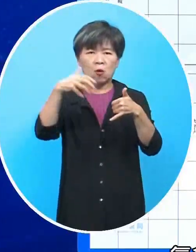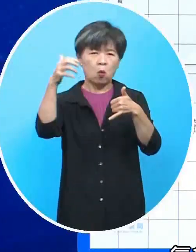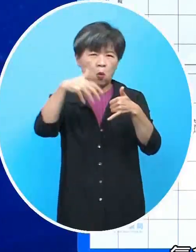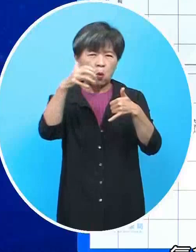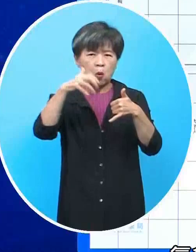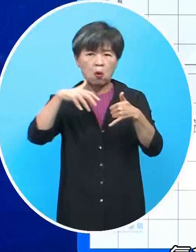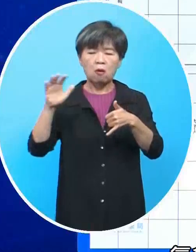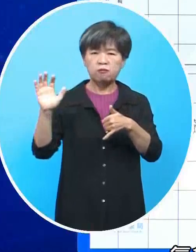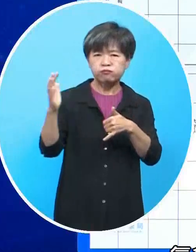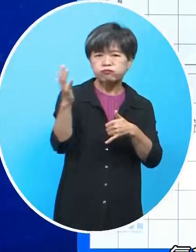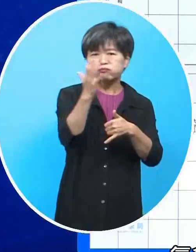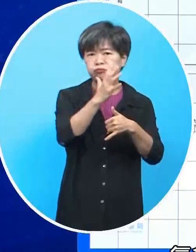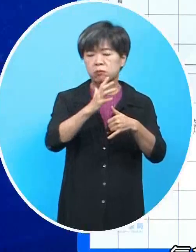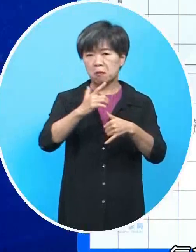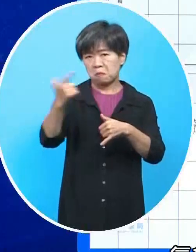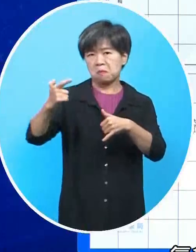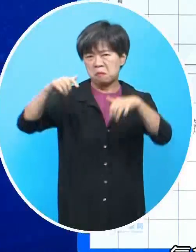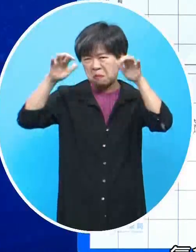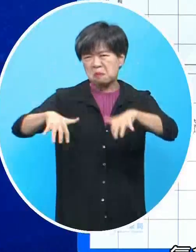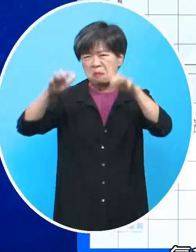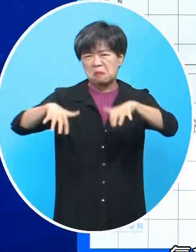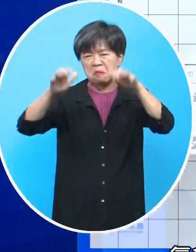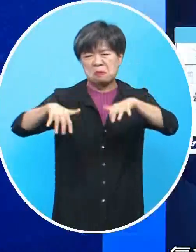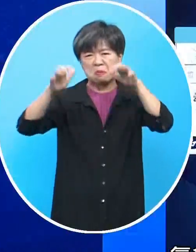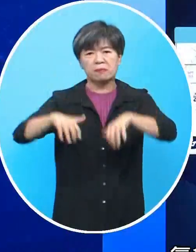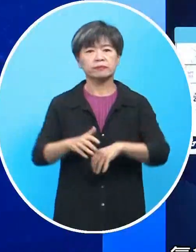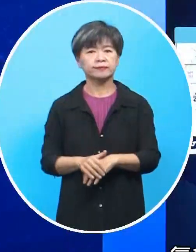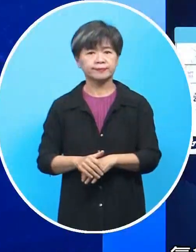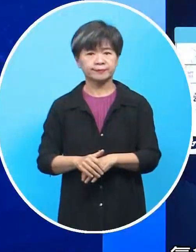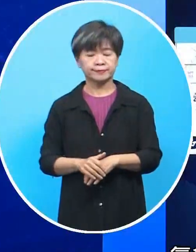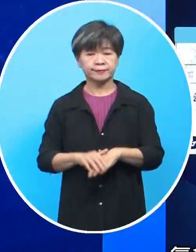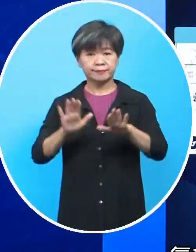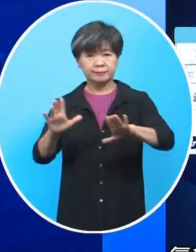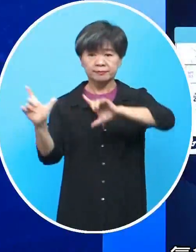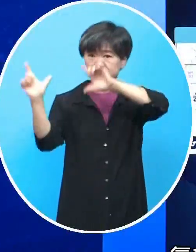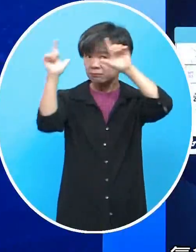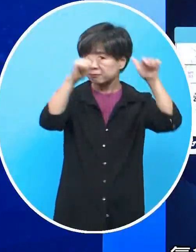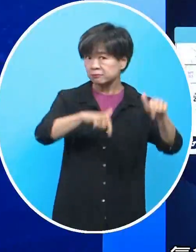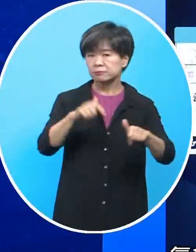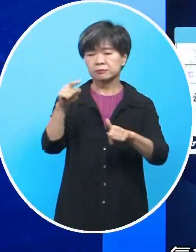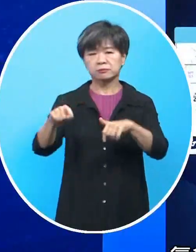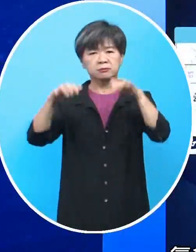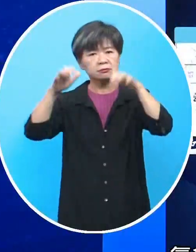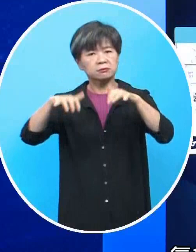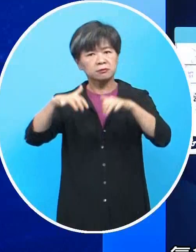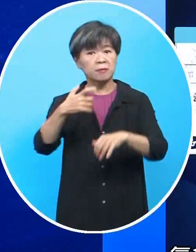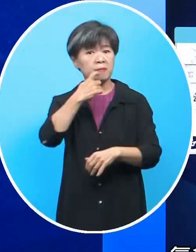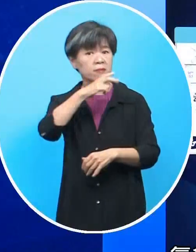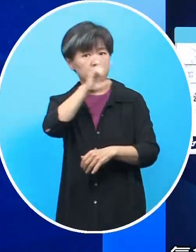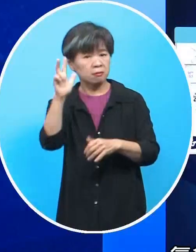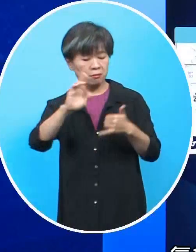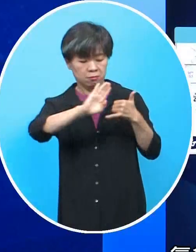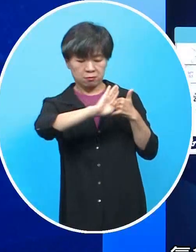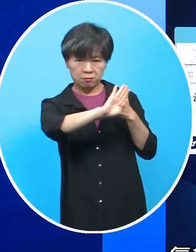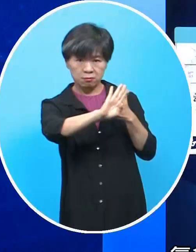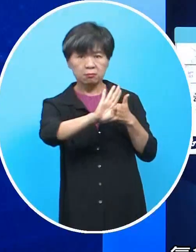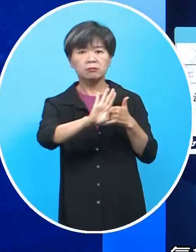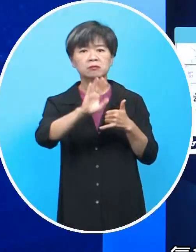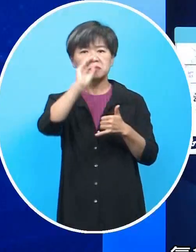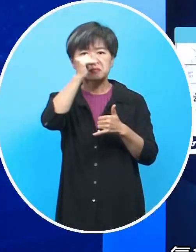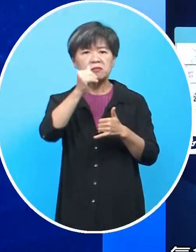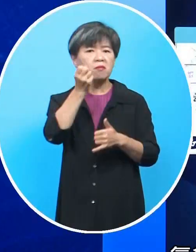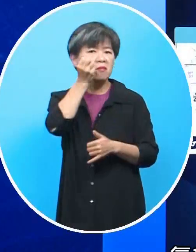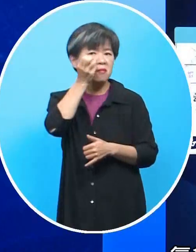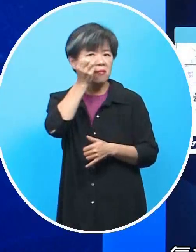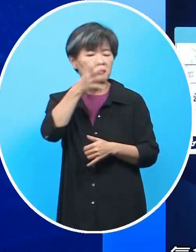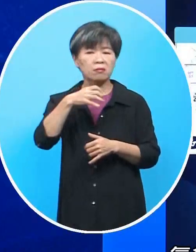阵一阵比较大的雨势出现。因此，今天在降雨的情况来说，今天白天东半部，尤其是花莲